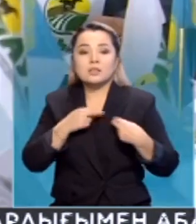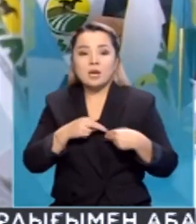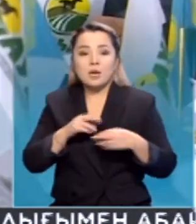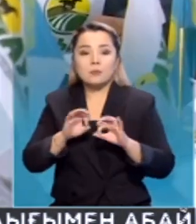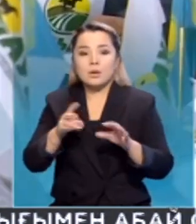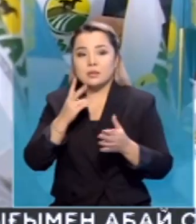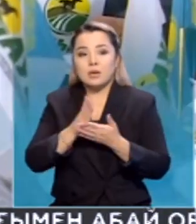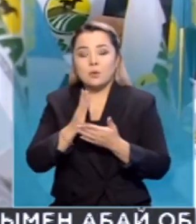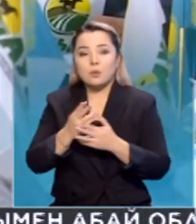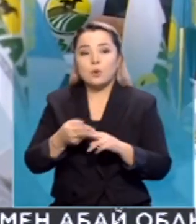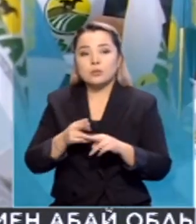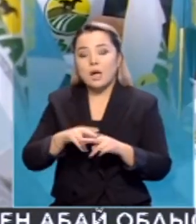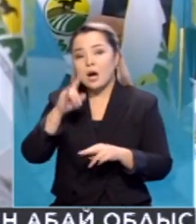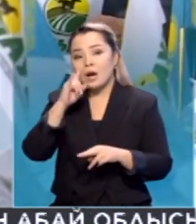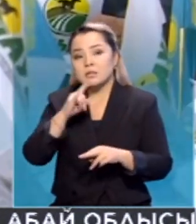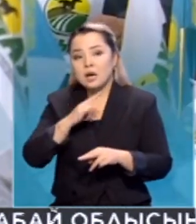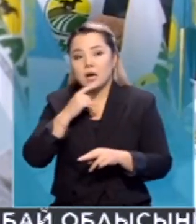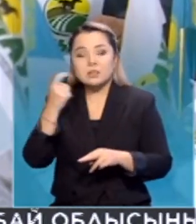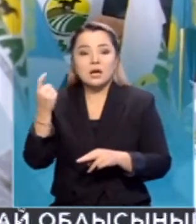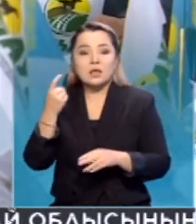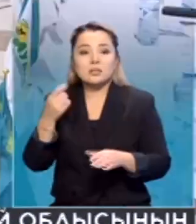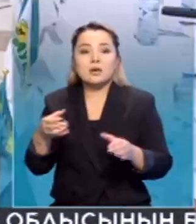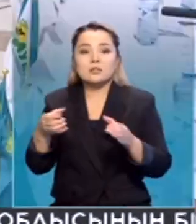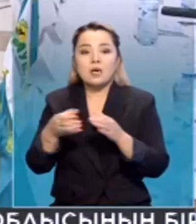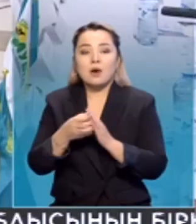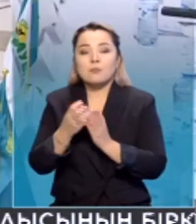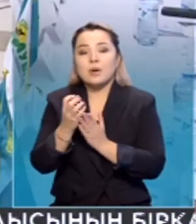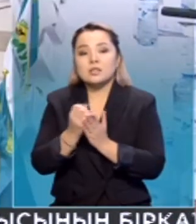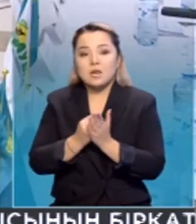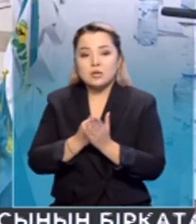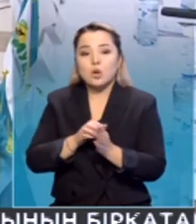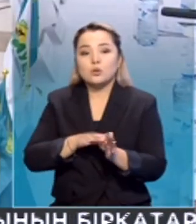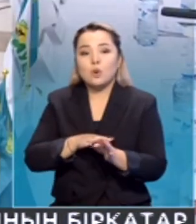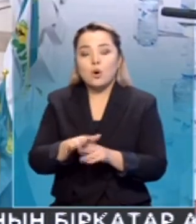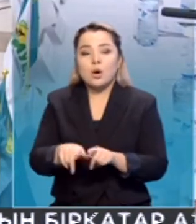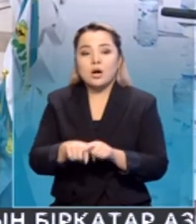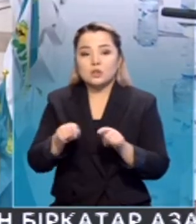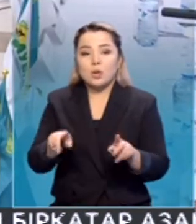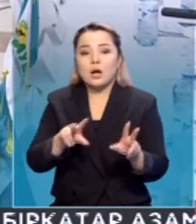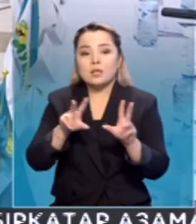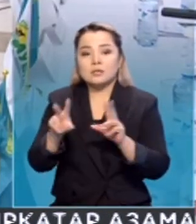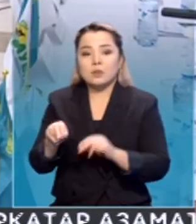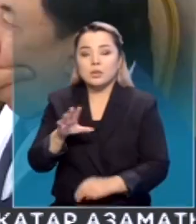айтты. Сонымен қатар Қазақстанның аграрлық саладағы потенциалын толық ашуға уәде берді.